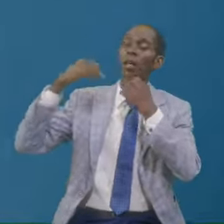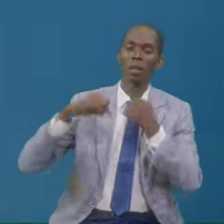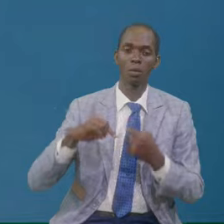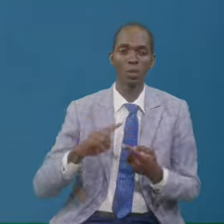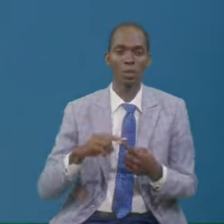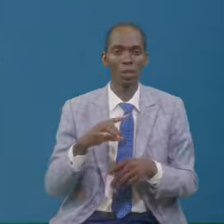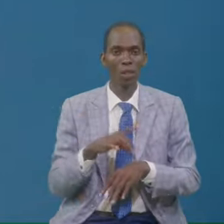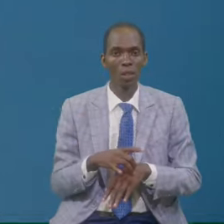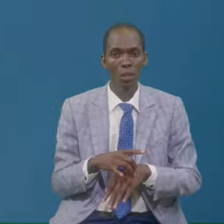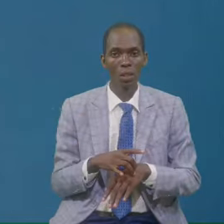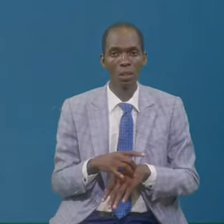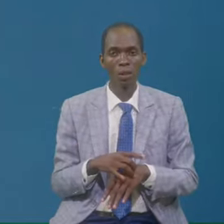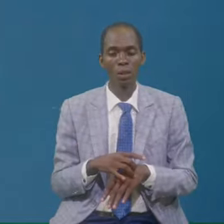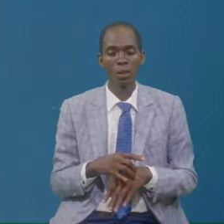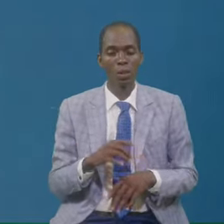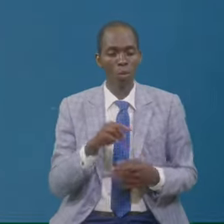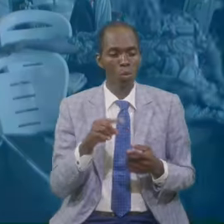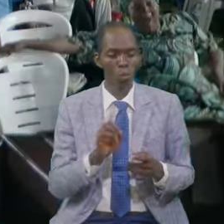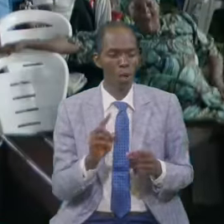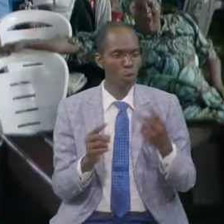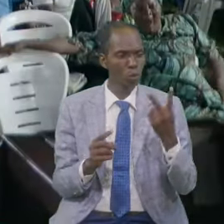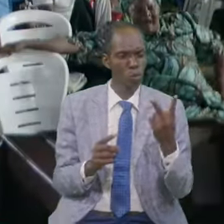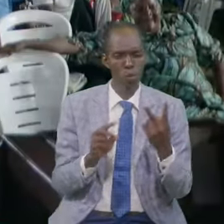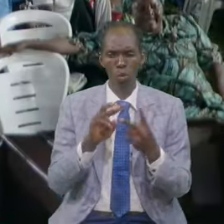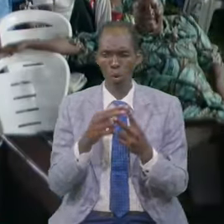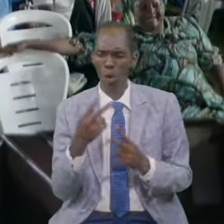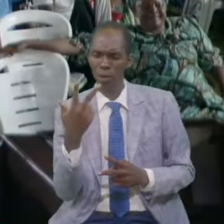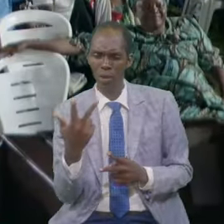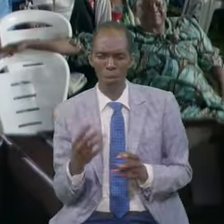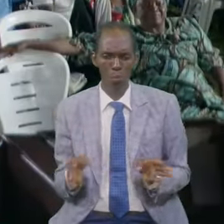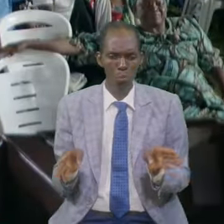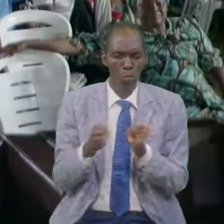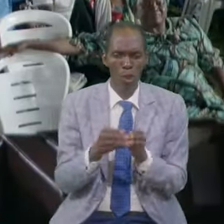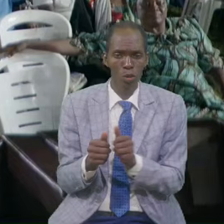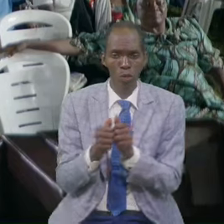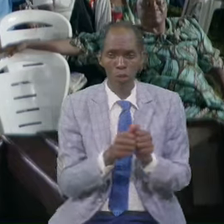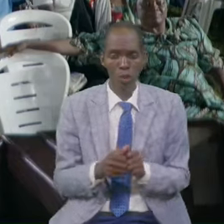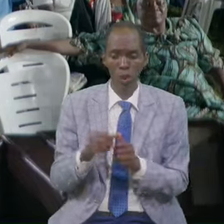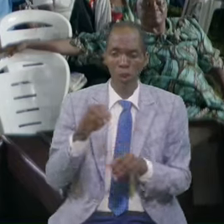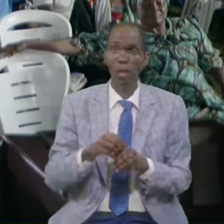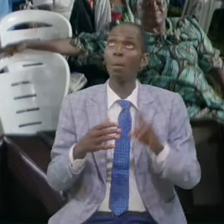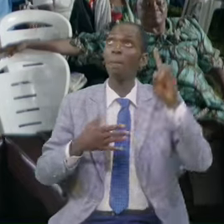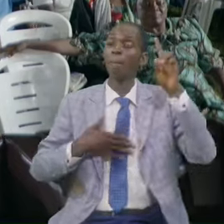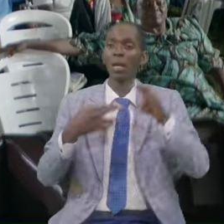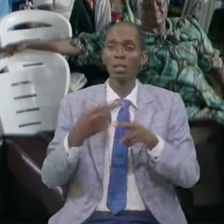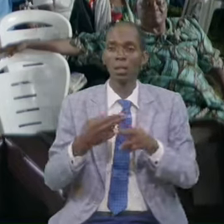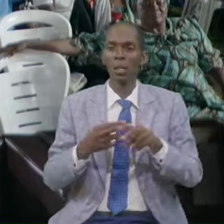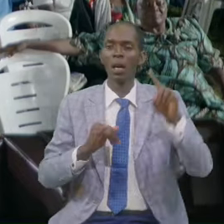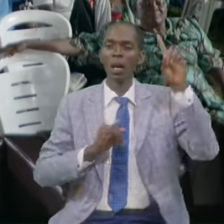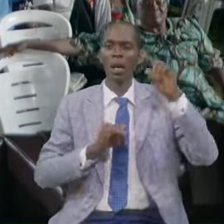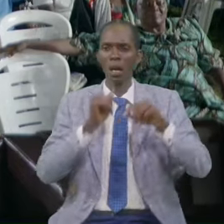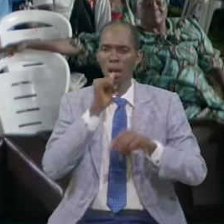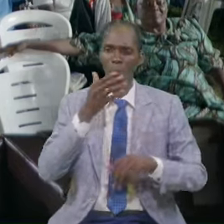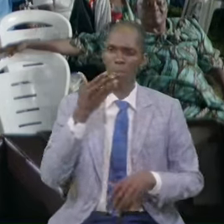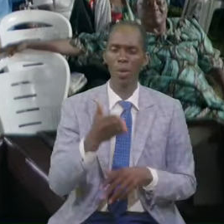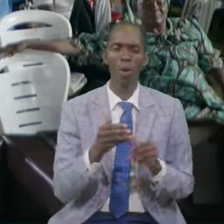Two or three are gathered in my name, I am there, was there. ఆయన చెప్పారు, ఎక్కడ ఇద్దరు ముగ్గురు నా